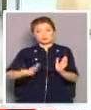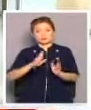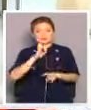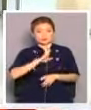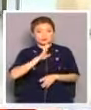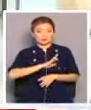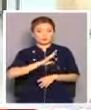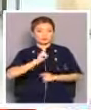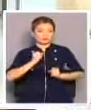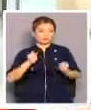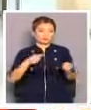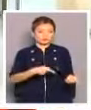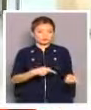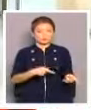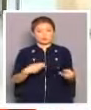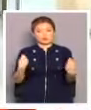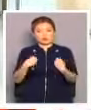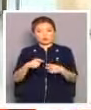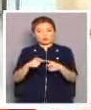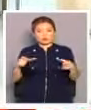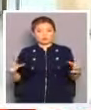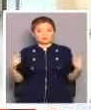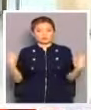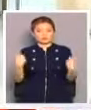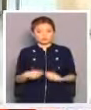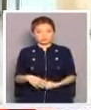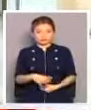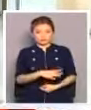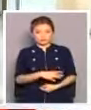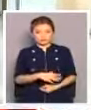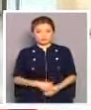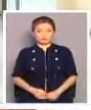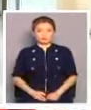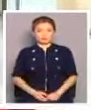баламыз ережеге сай, мектептің ережесіне сай мектеп формасын сақтап киіп отыр.